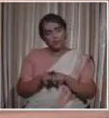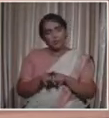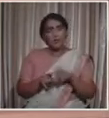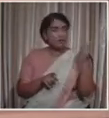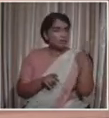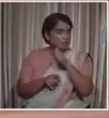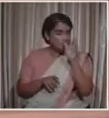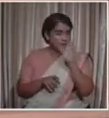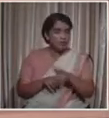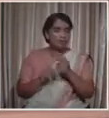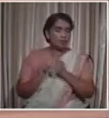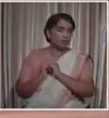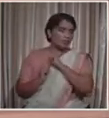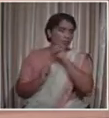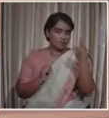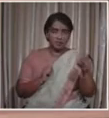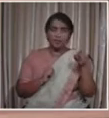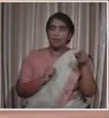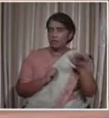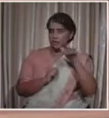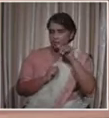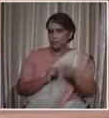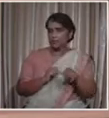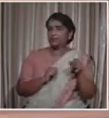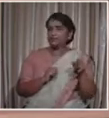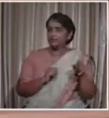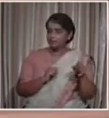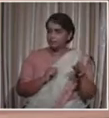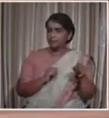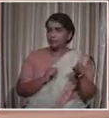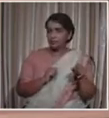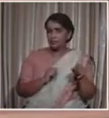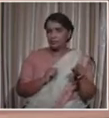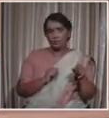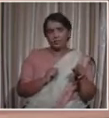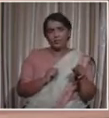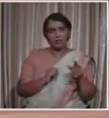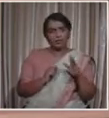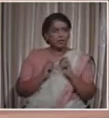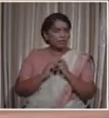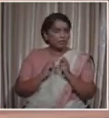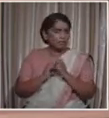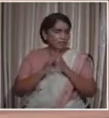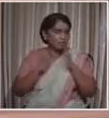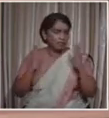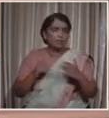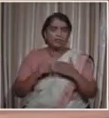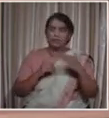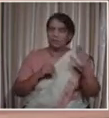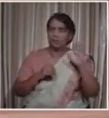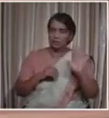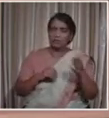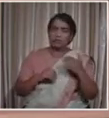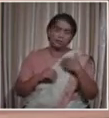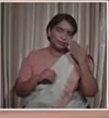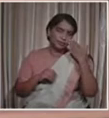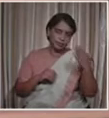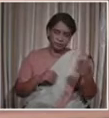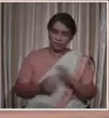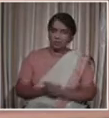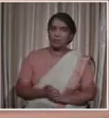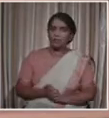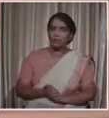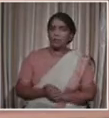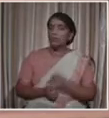அதிகரிக்கிறது. இது ஒரு இந்த நாட்டினுடைய மிகப்பெரிய அழிவுக்கான ஒரு காரணமாக இது மாறப்போகிறது. இந்த மாற்றத்தை நோக்கி உங்களால் என்ன செய்ய